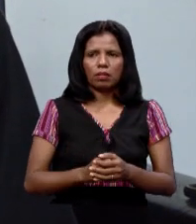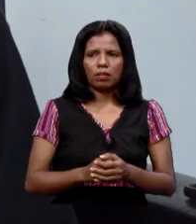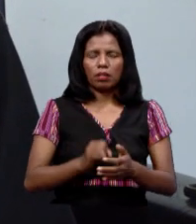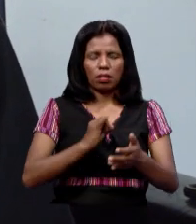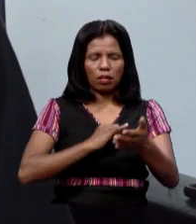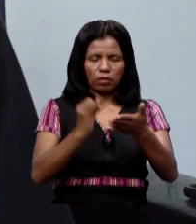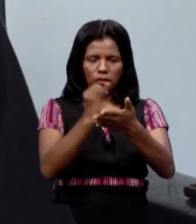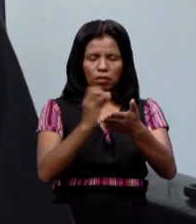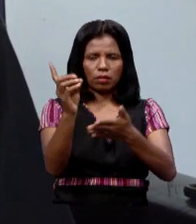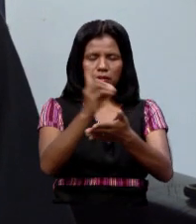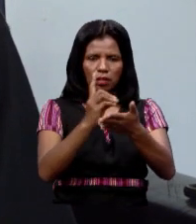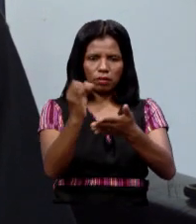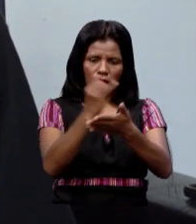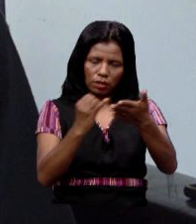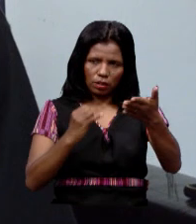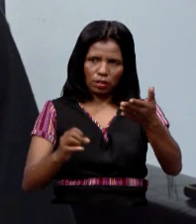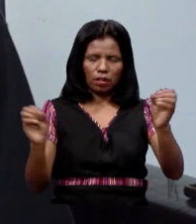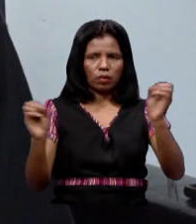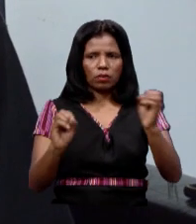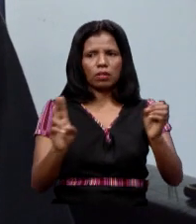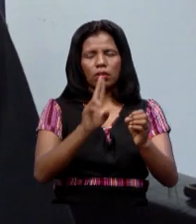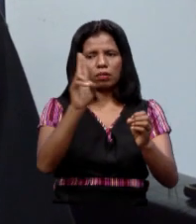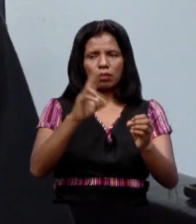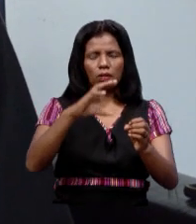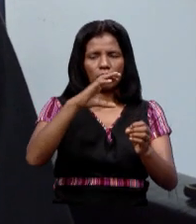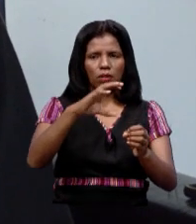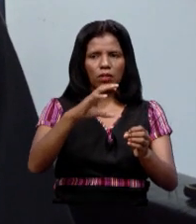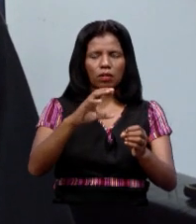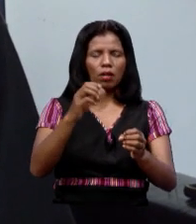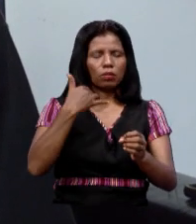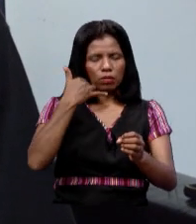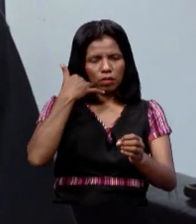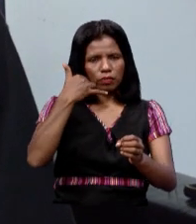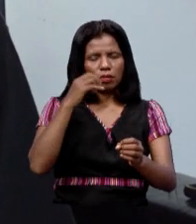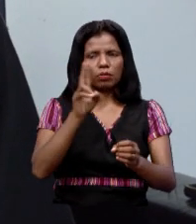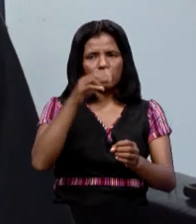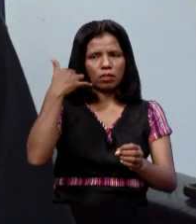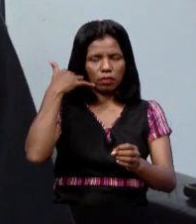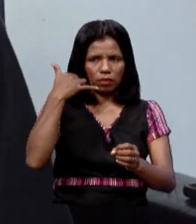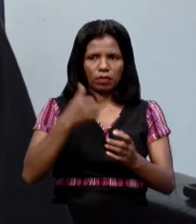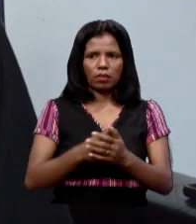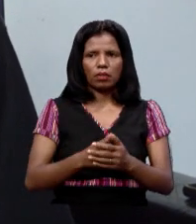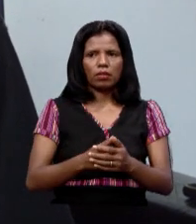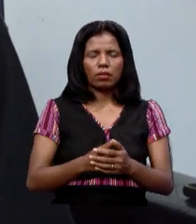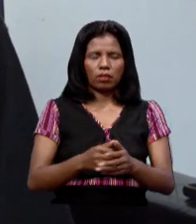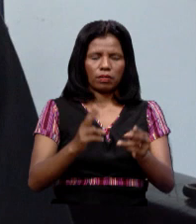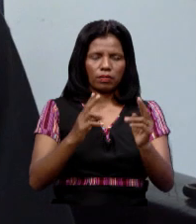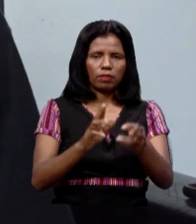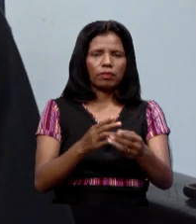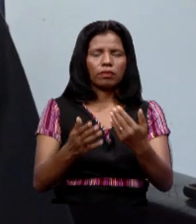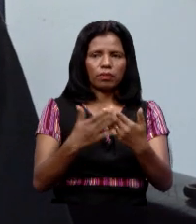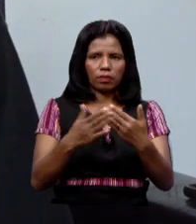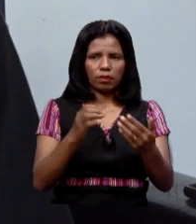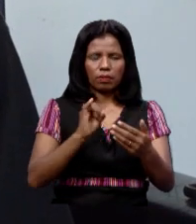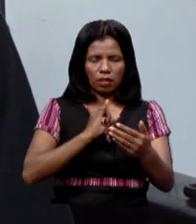la la uza komputador meba uza niu ya telemove tama nia fasil bahau ya nebe de tau